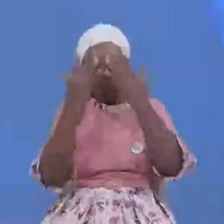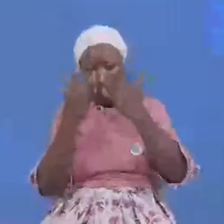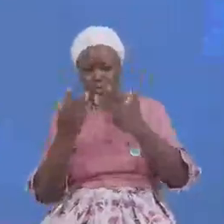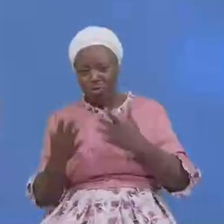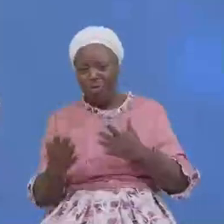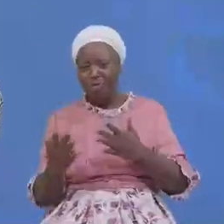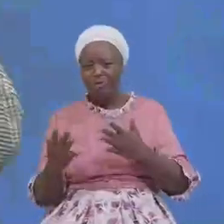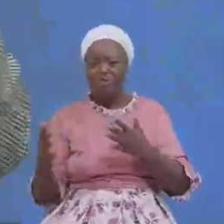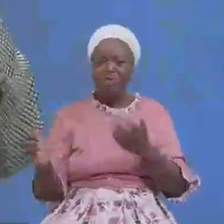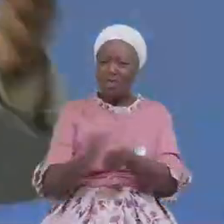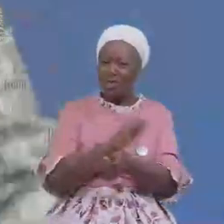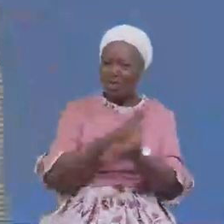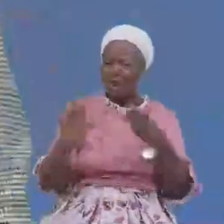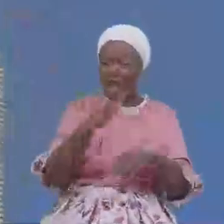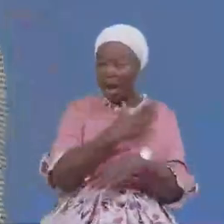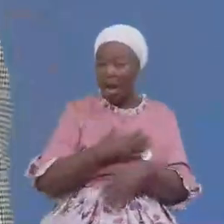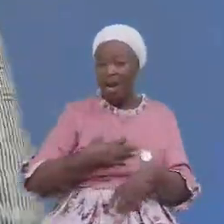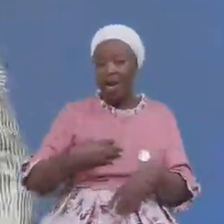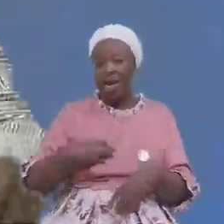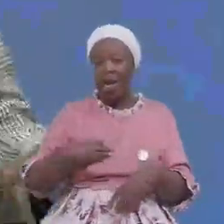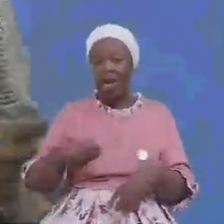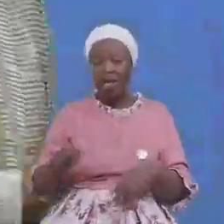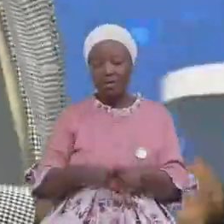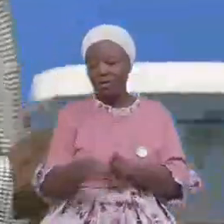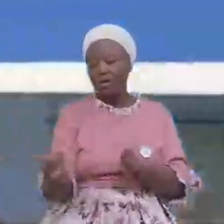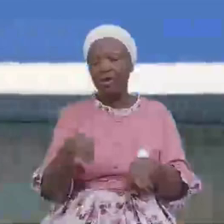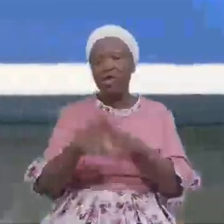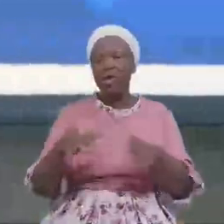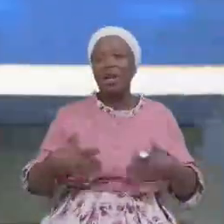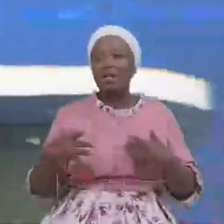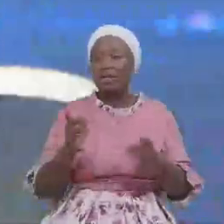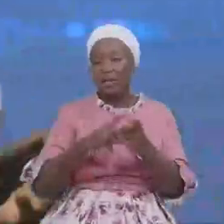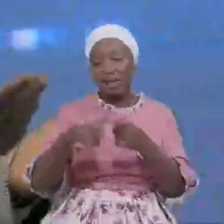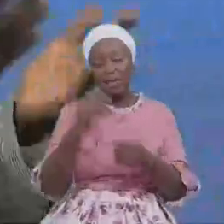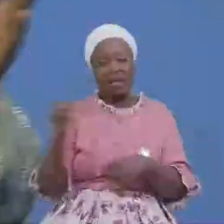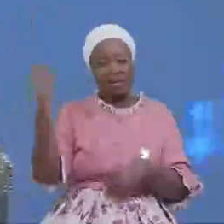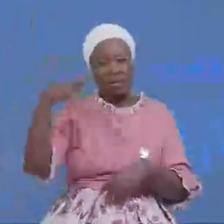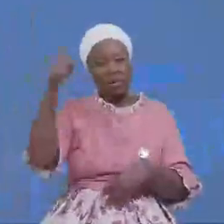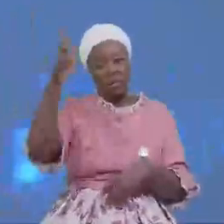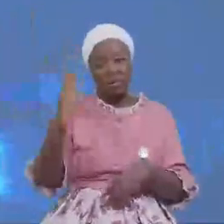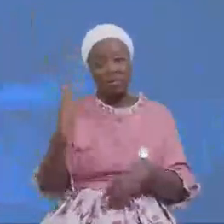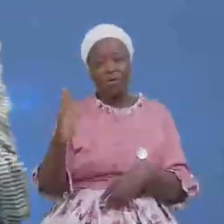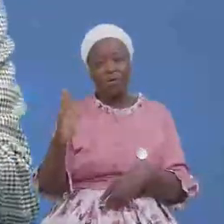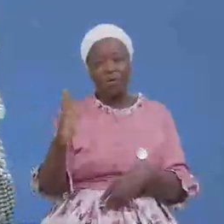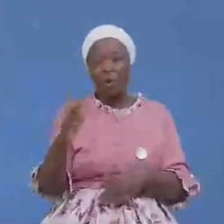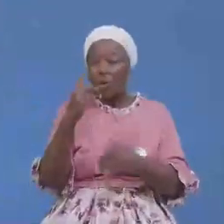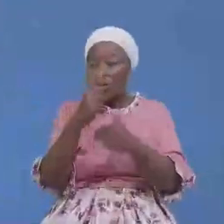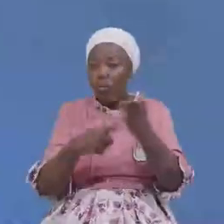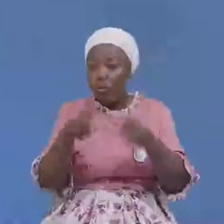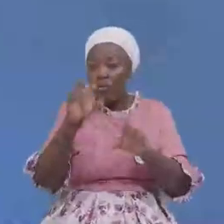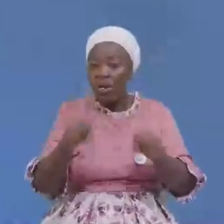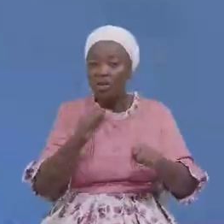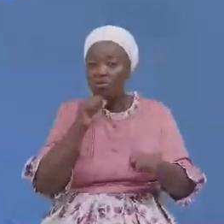de destruction et de distraction dans ta vie, alors la grâce de Dieu, ce que tu ne pouvais